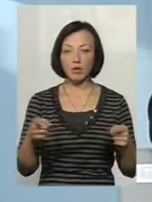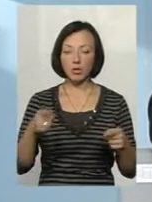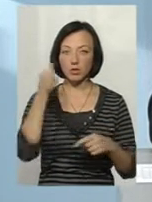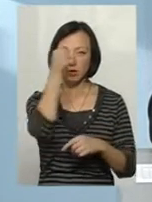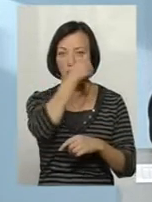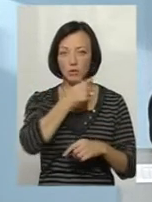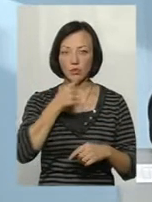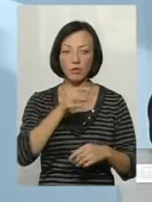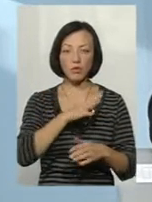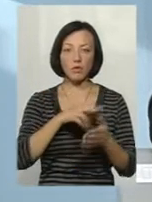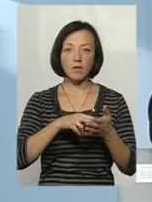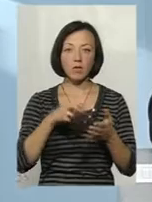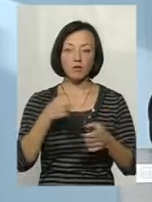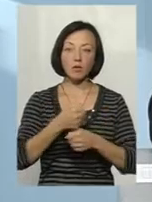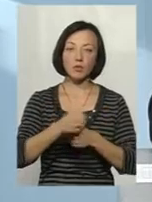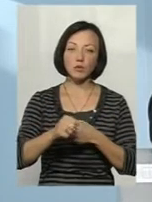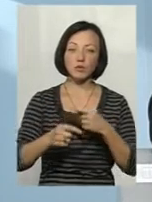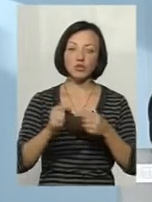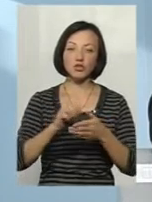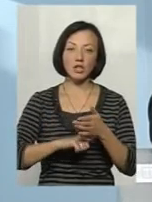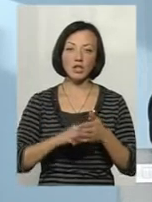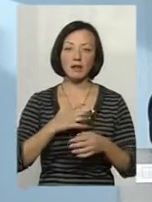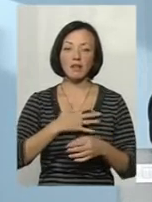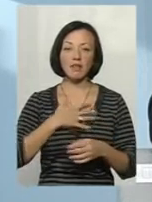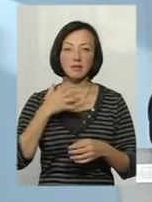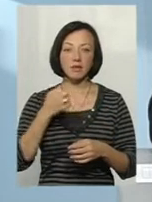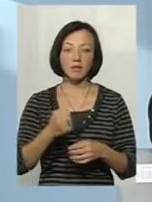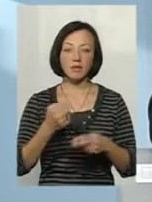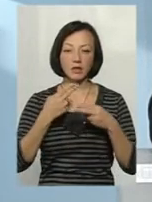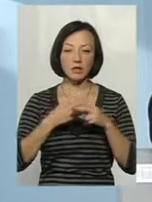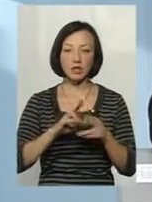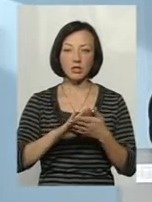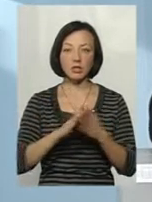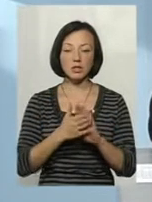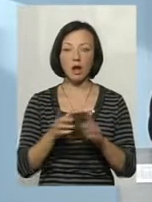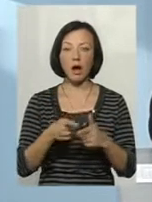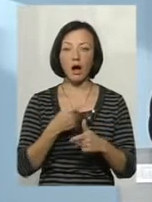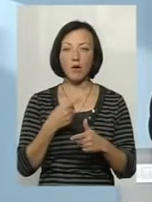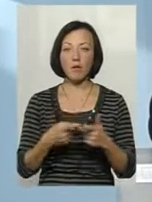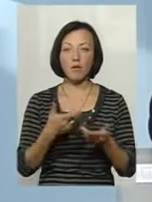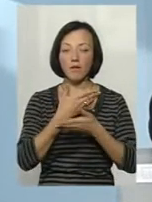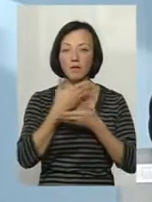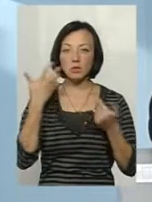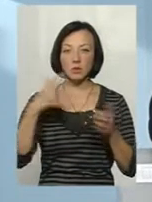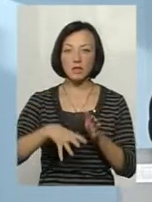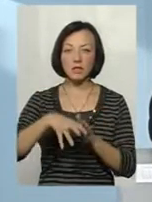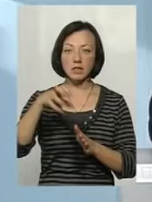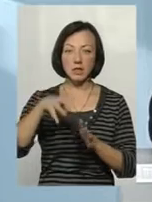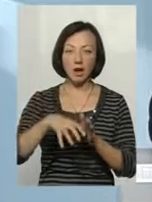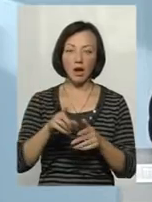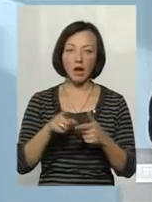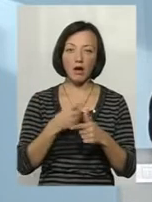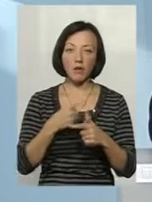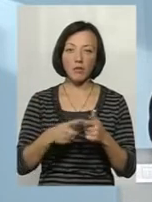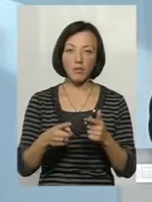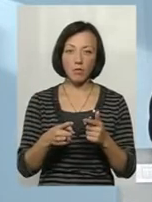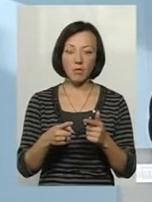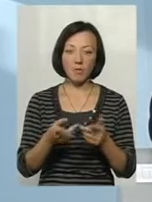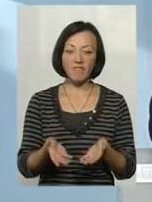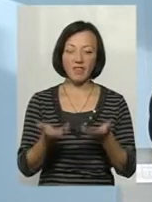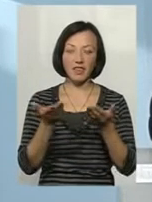було відключено примусово через їхній незадовільний технічний стан або відсутність тяги в димовому або вентиляційному